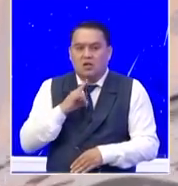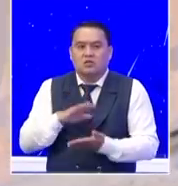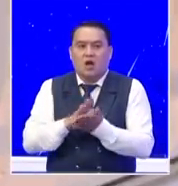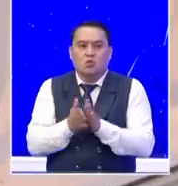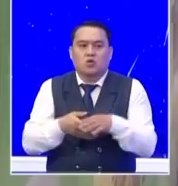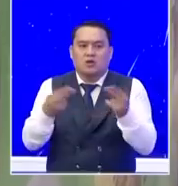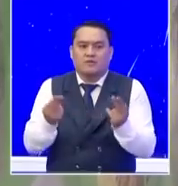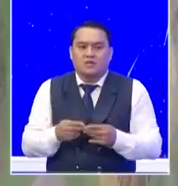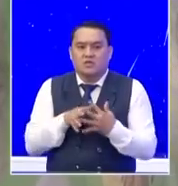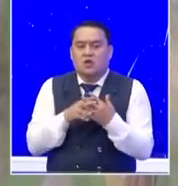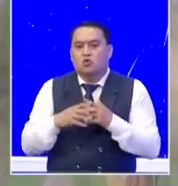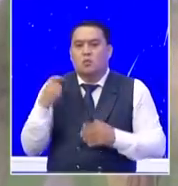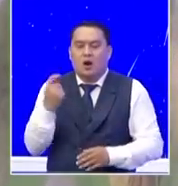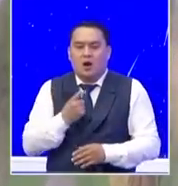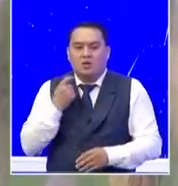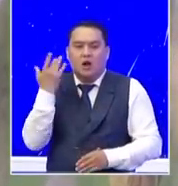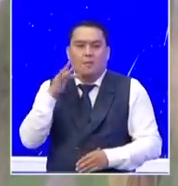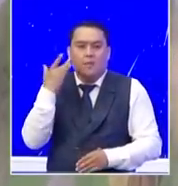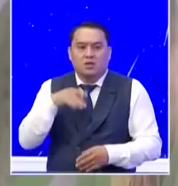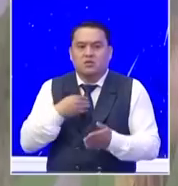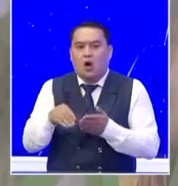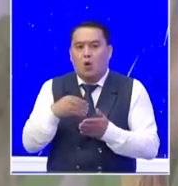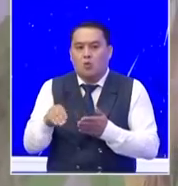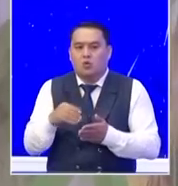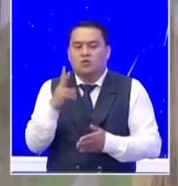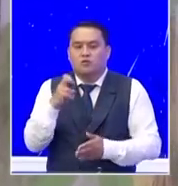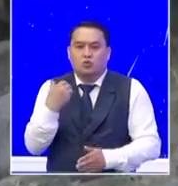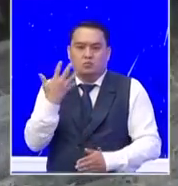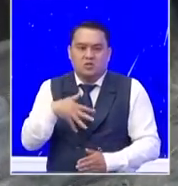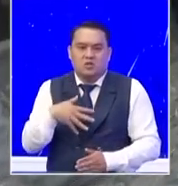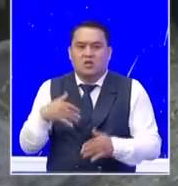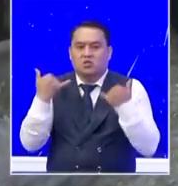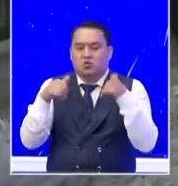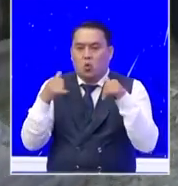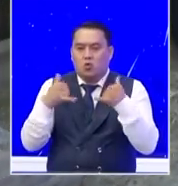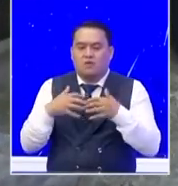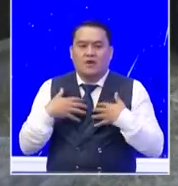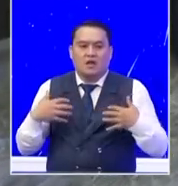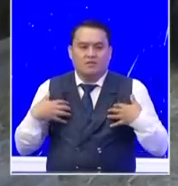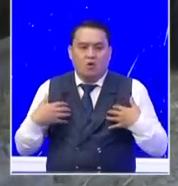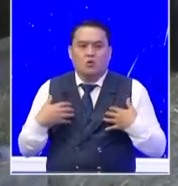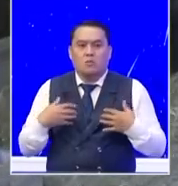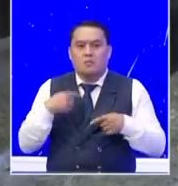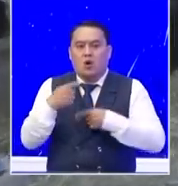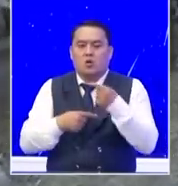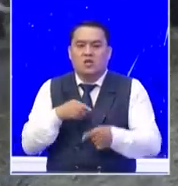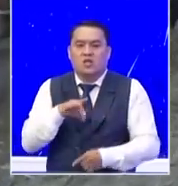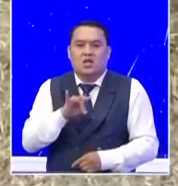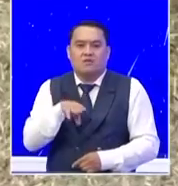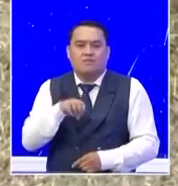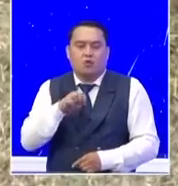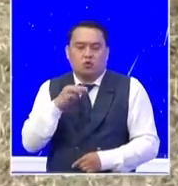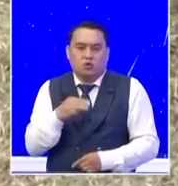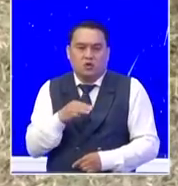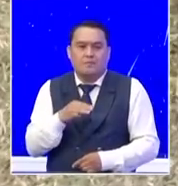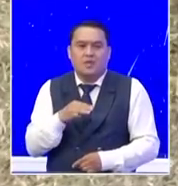заключили сделку с сельхозпроизводителями США и закупили более 250 голов крупнорогатого скота породы Герефорд из штата